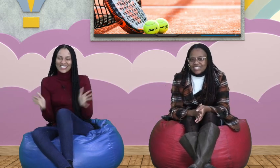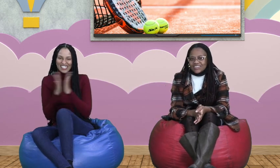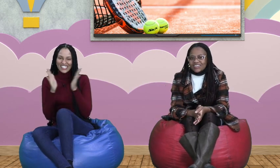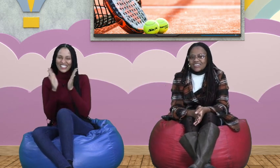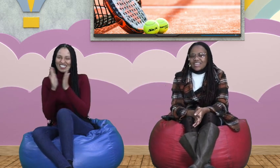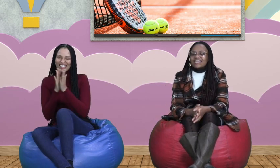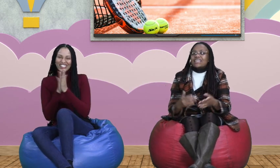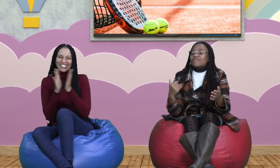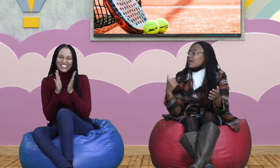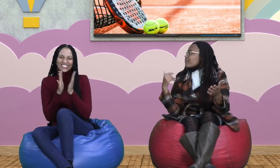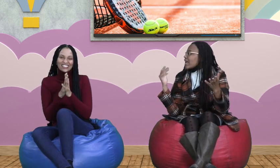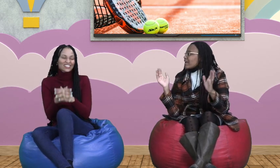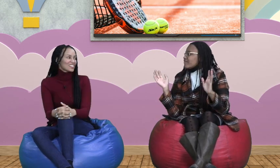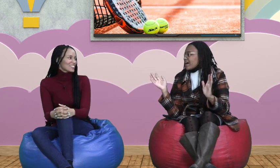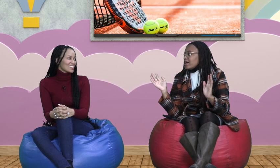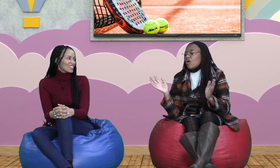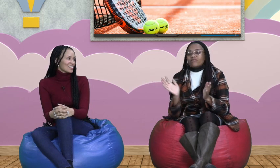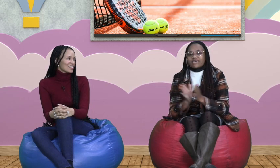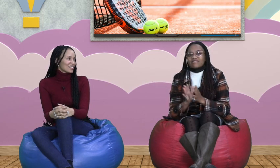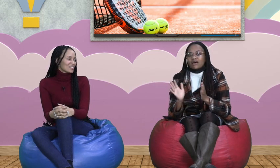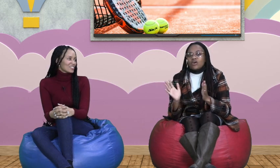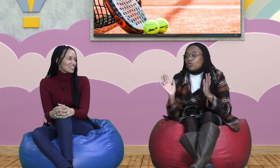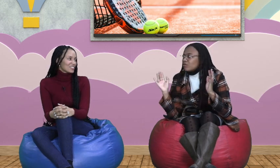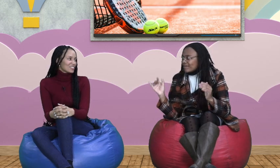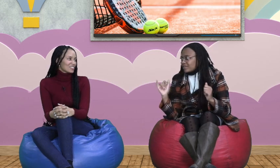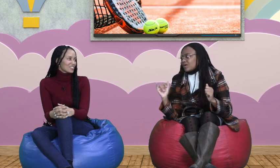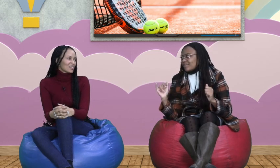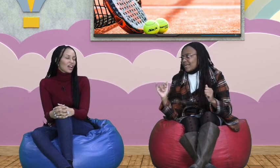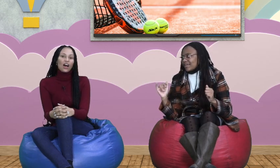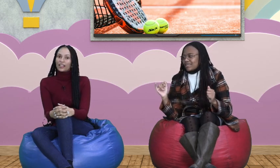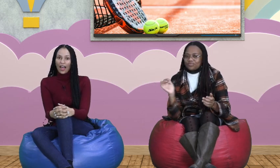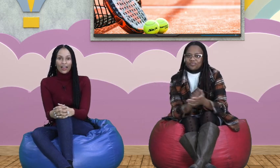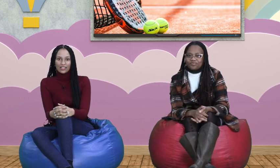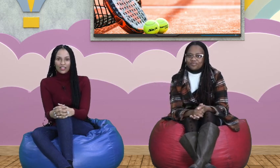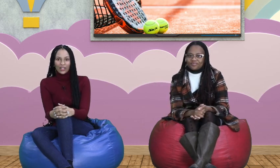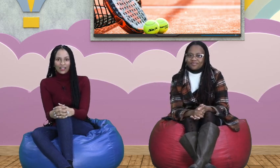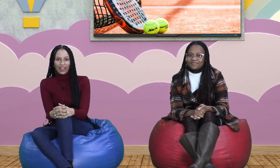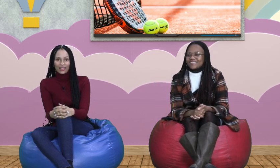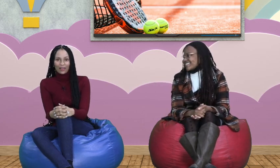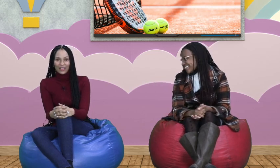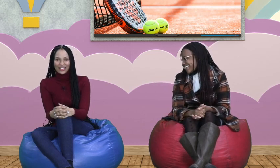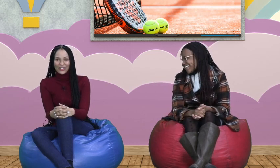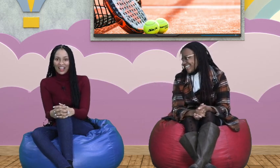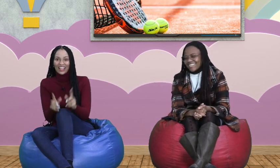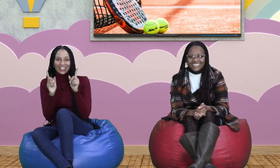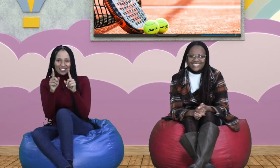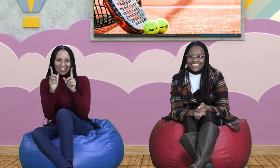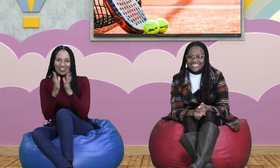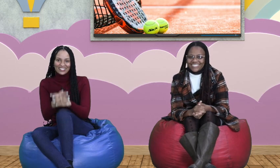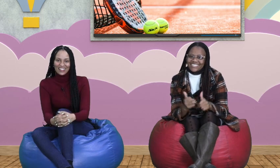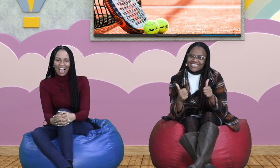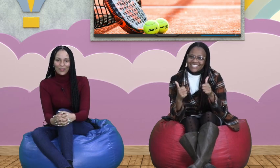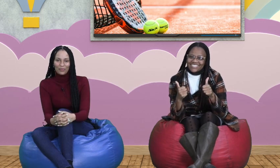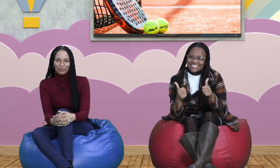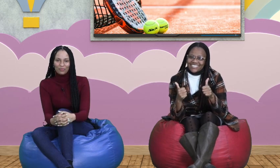Zacky toe. Laat hulle ek kan nie wag om Zacky se cool feit te hoor vandag nie. ja, ek sien ook uit daarmee. So geniet